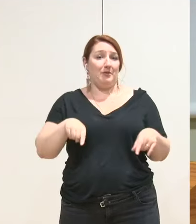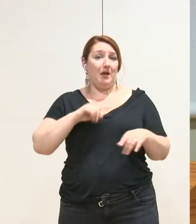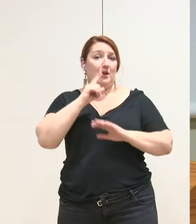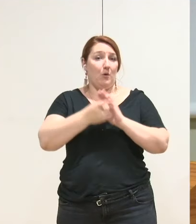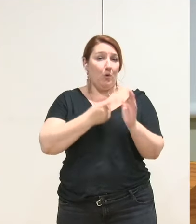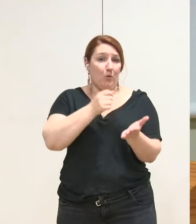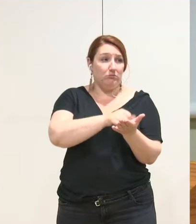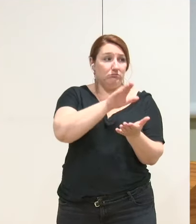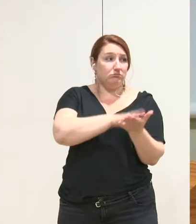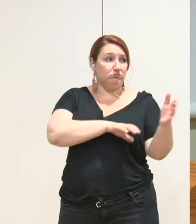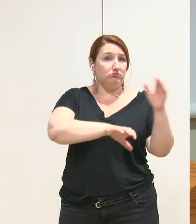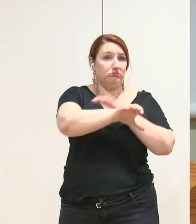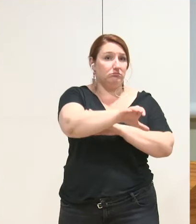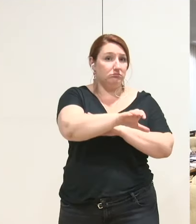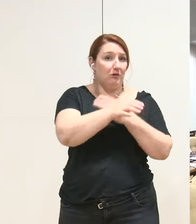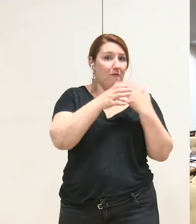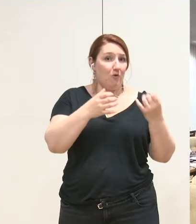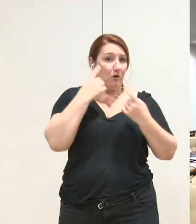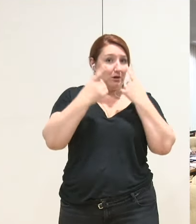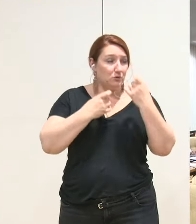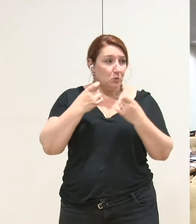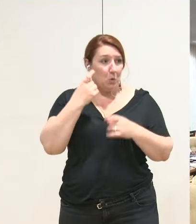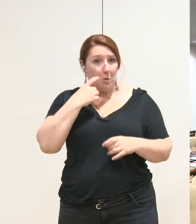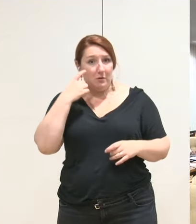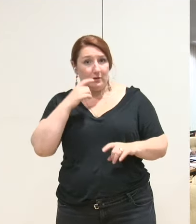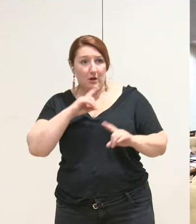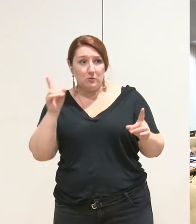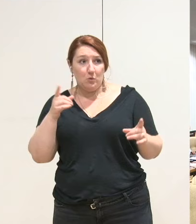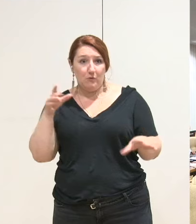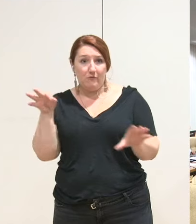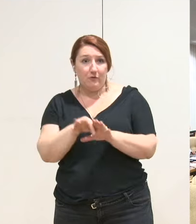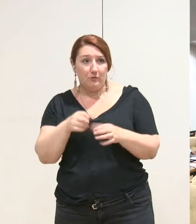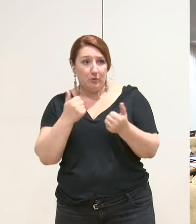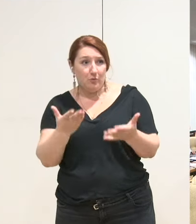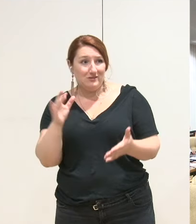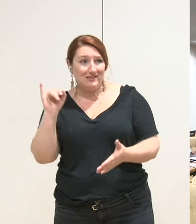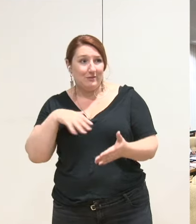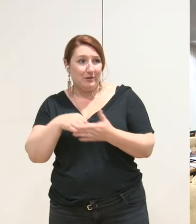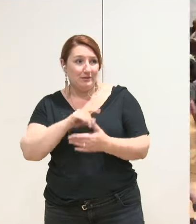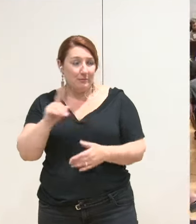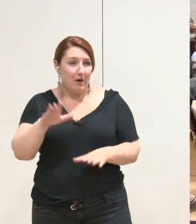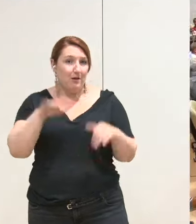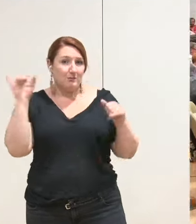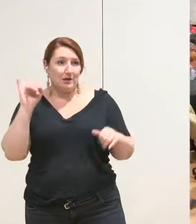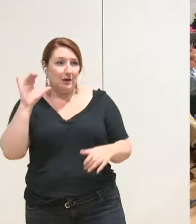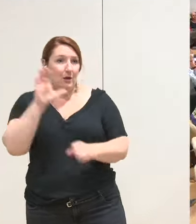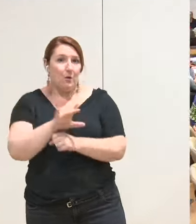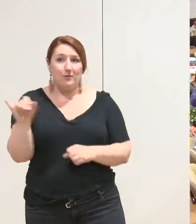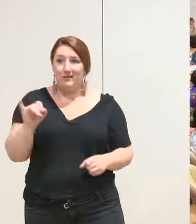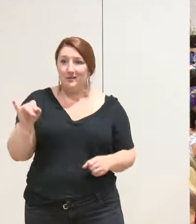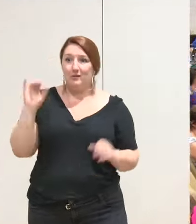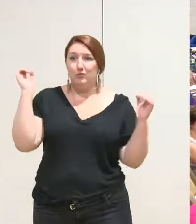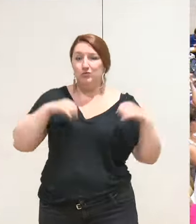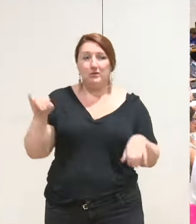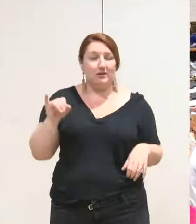questions commentaires non je mets au voix qui ne prend pas part au vote qui s'abstient qui est contre qui